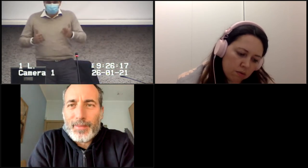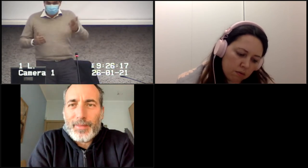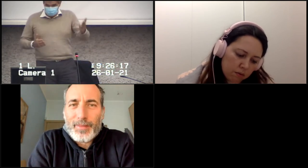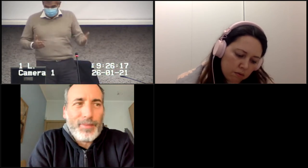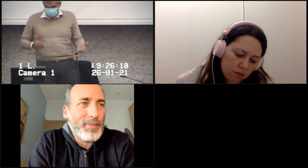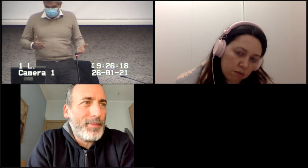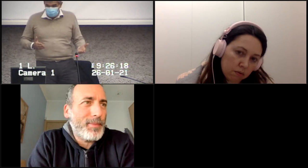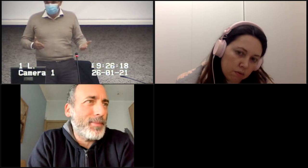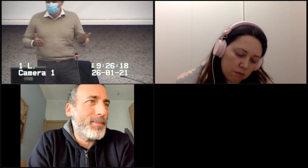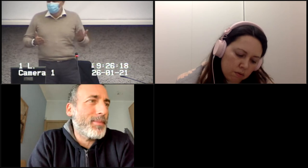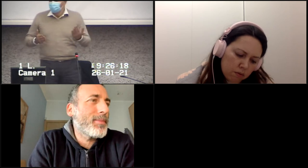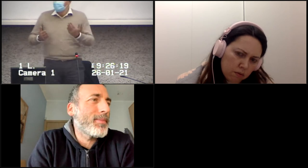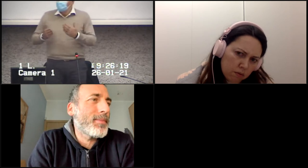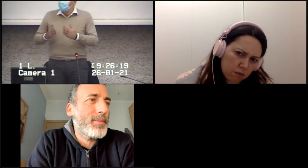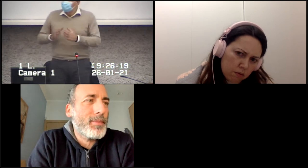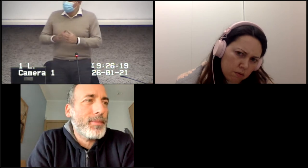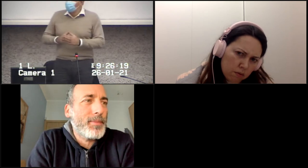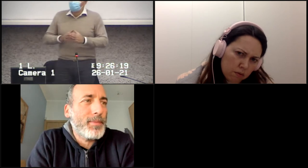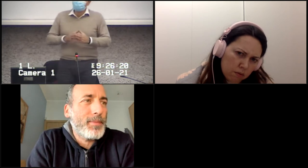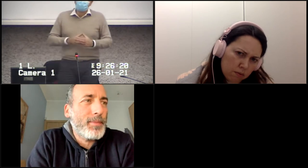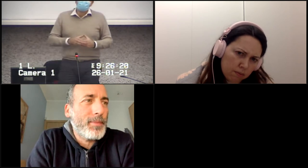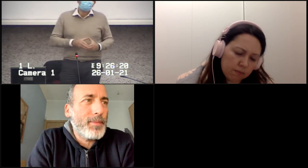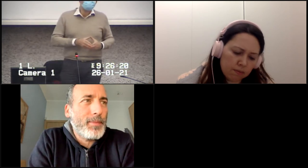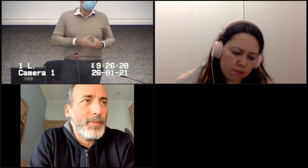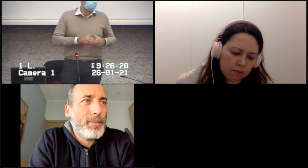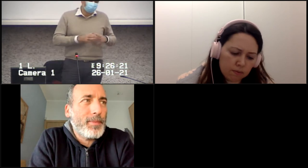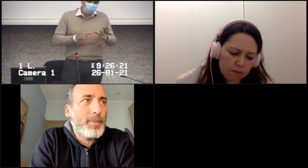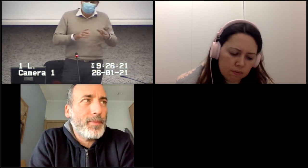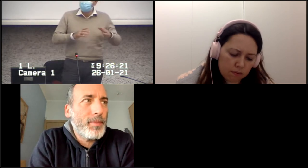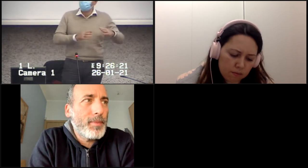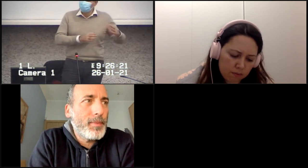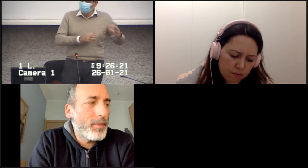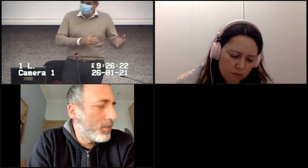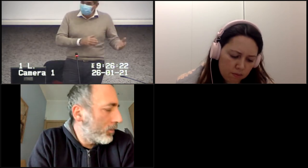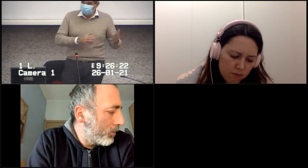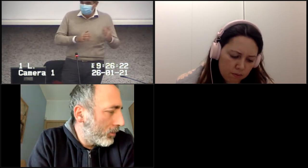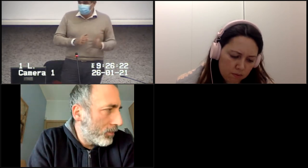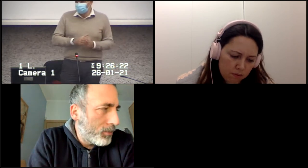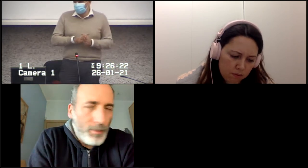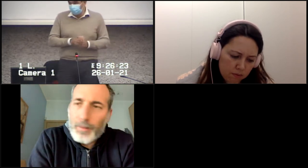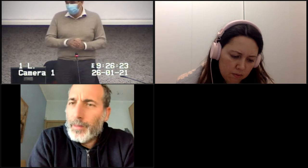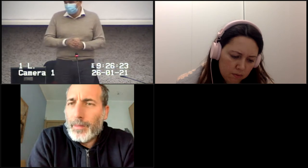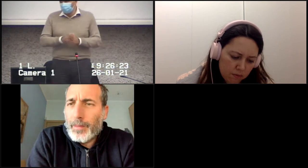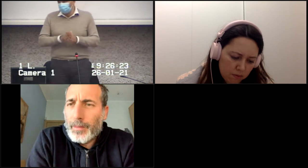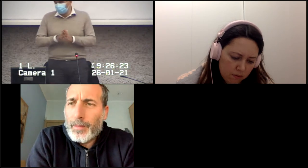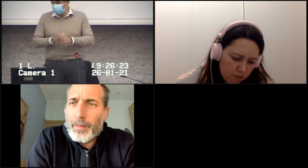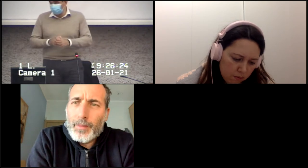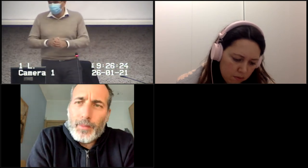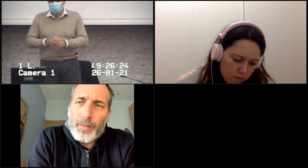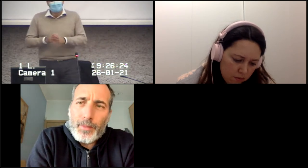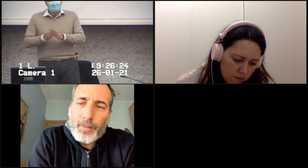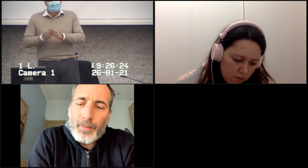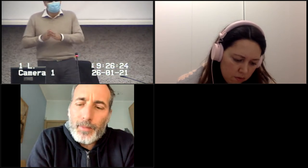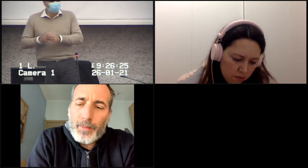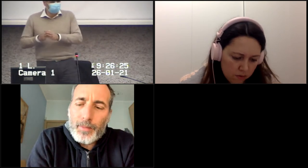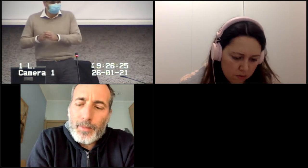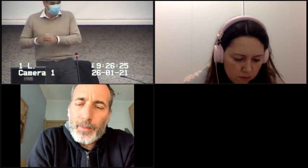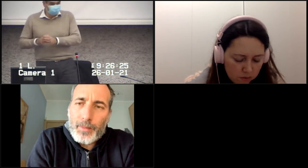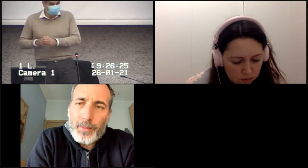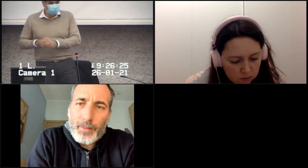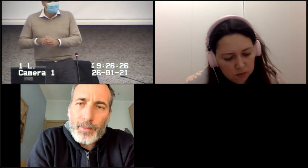Fondamentalmente, da bilancio, sono entrate, tra virgolette, vincolate, nel senso che da normativa